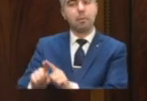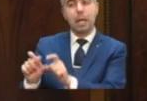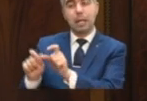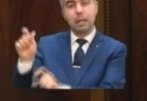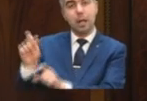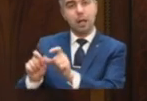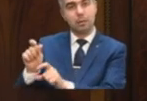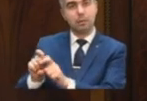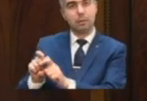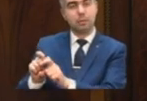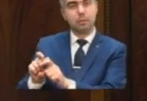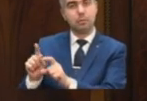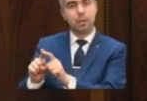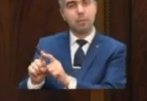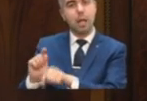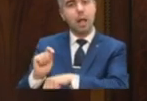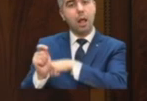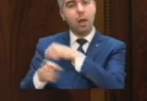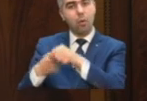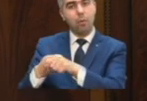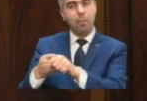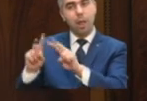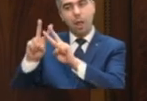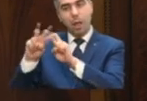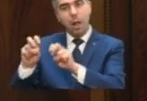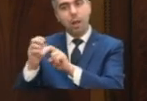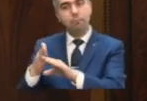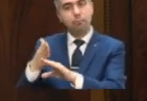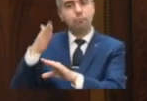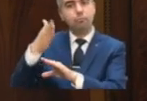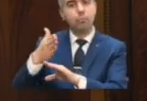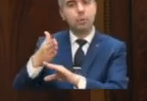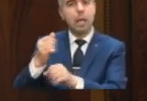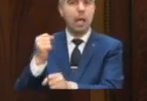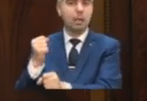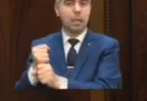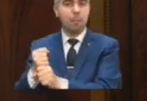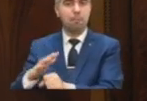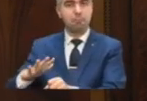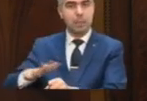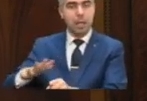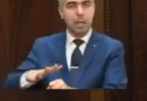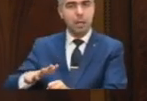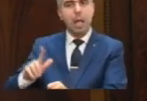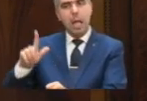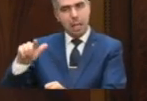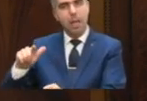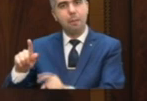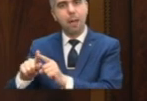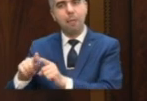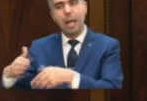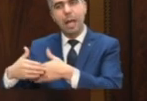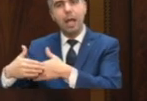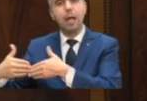مثلا من القرى باش يمشيوا يقلبوا على خدمه في المدينه يقدروا يلقاو هذيك الخدمه في المراكز السعيده.